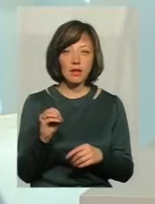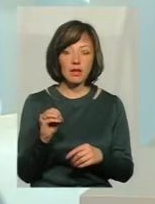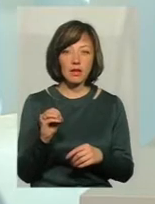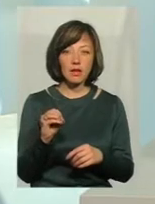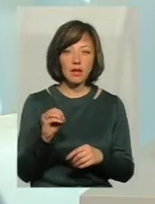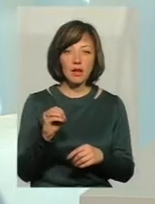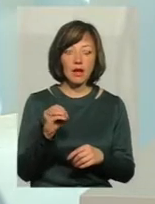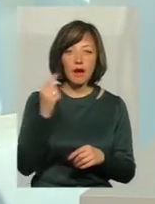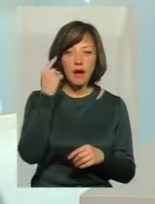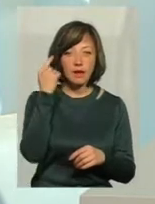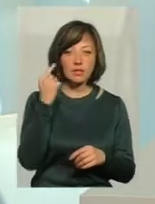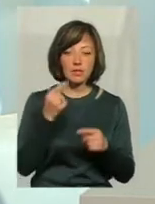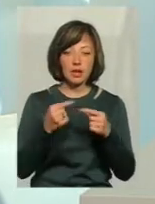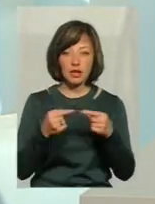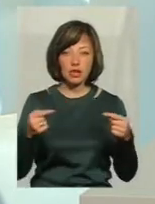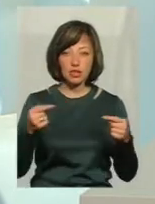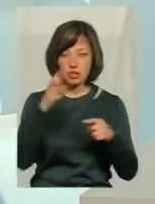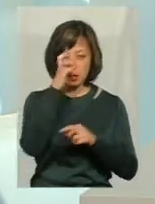Азія, інші країни,